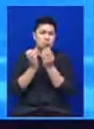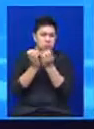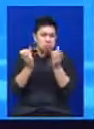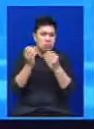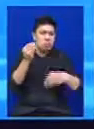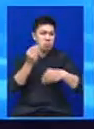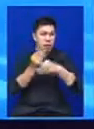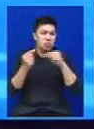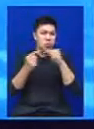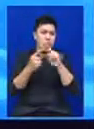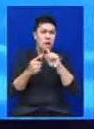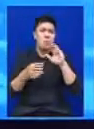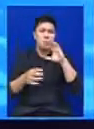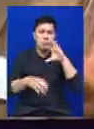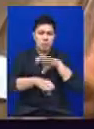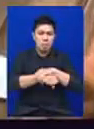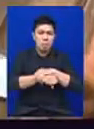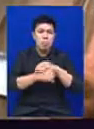ริต